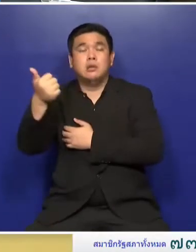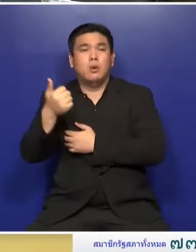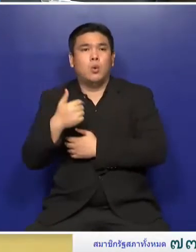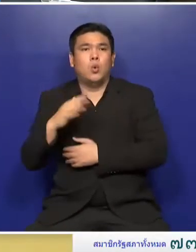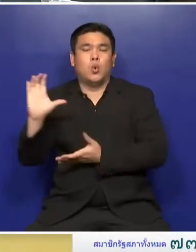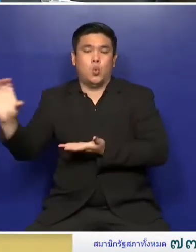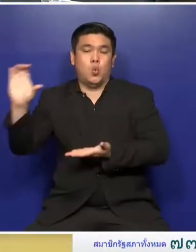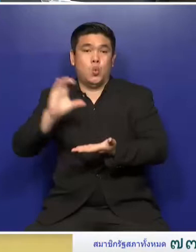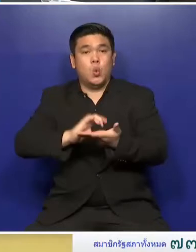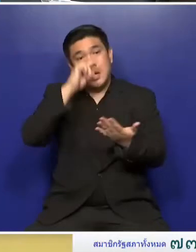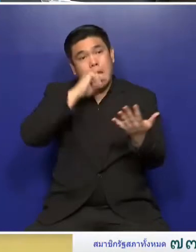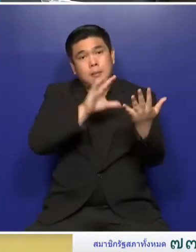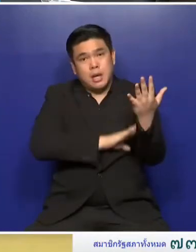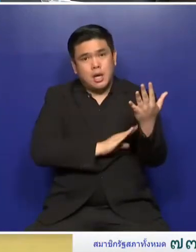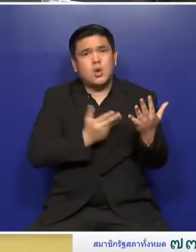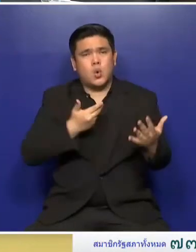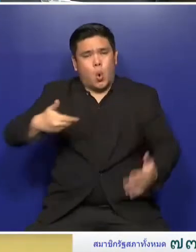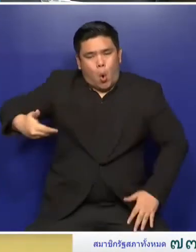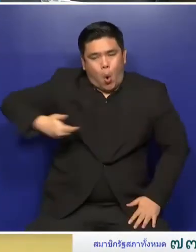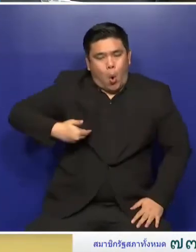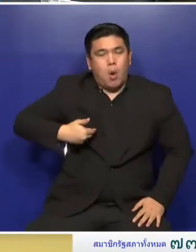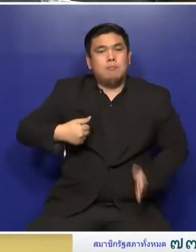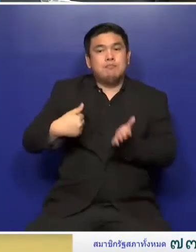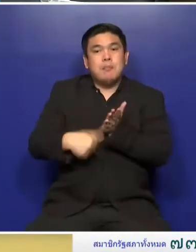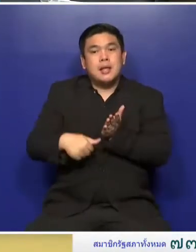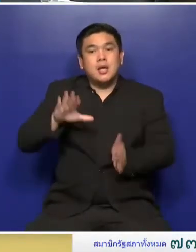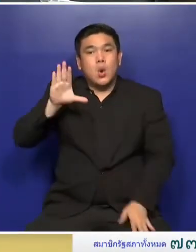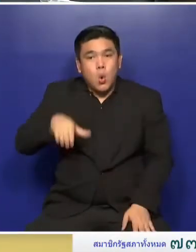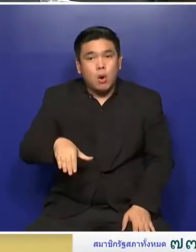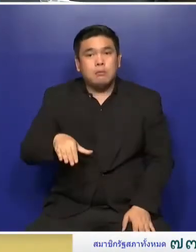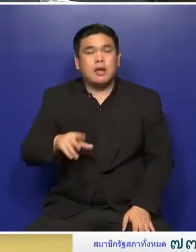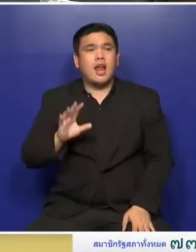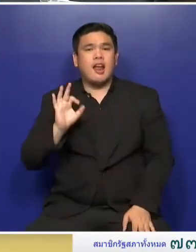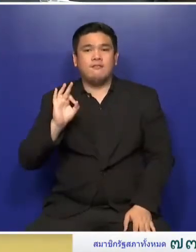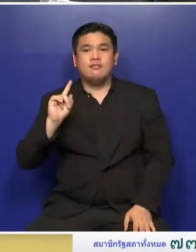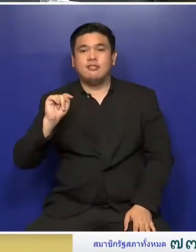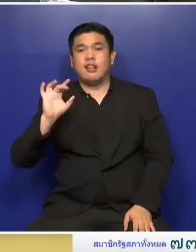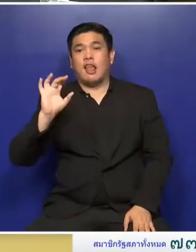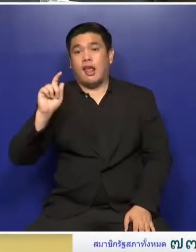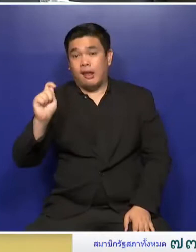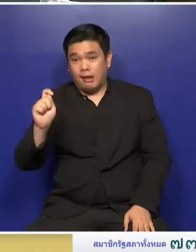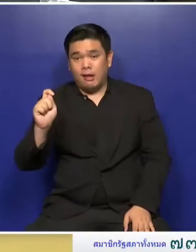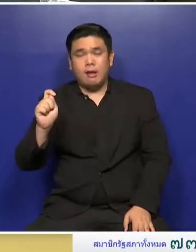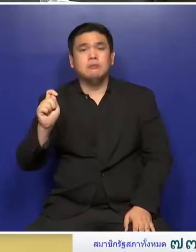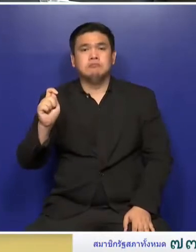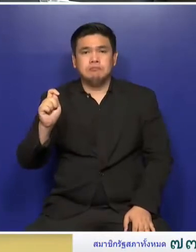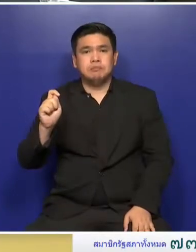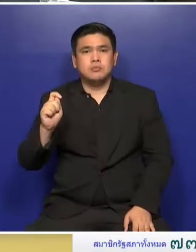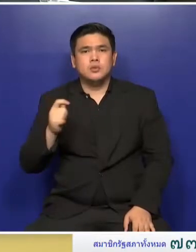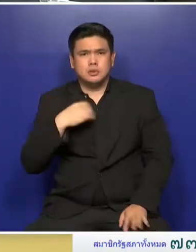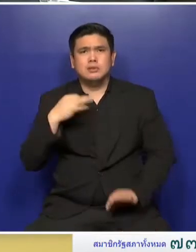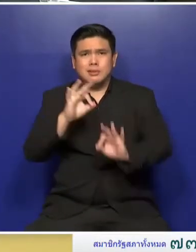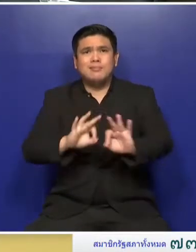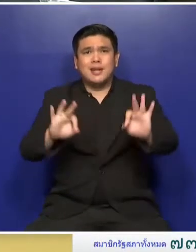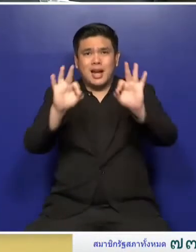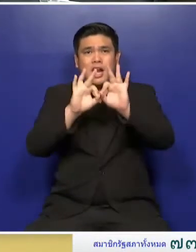ยก็ต้องได้รับคอรต้าผรสร้น หรอวคอรต้าฟรายีผรสจะเรีกวา FTA ก็ได้นะครับสิ่แล้วนี้มีความจำเป็